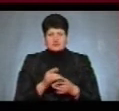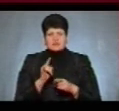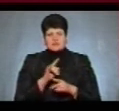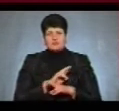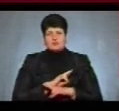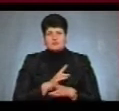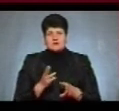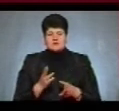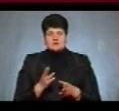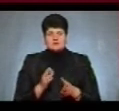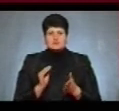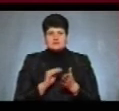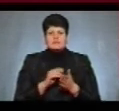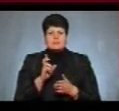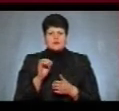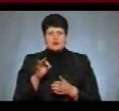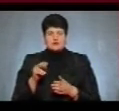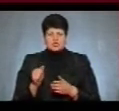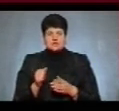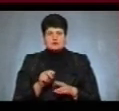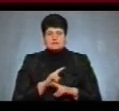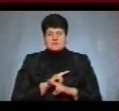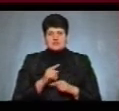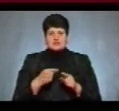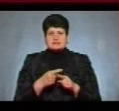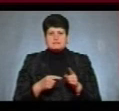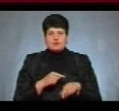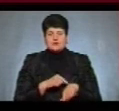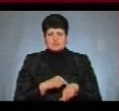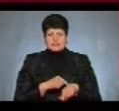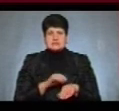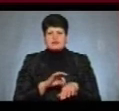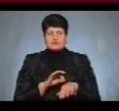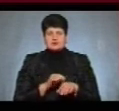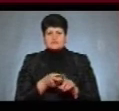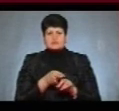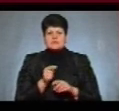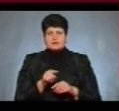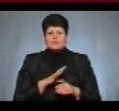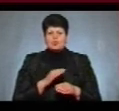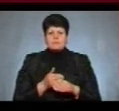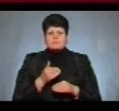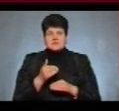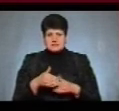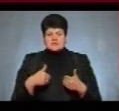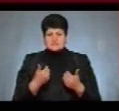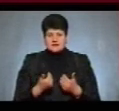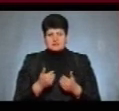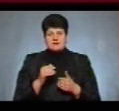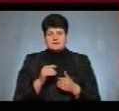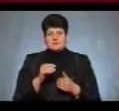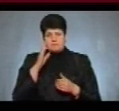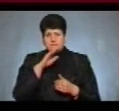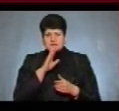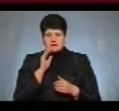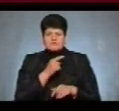померла. Виставили біологічну смерть через півгодини. А захворювання пов'язуємо з тим, що було пізнє звернення батьків до лікарні, в зв'язку з тим, що